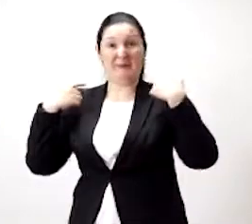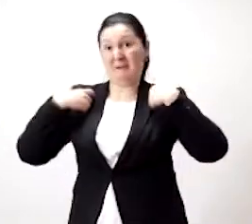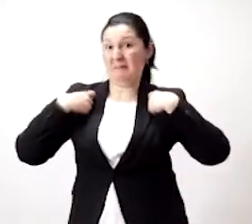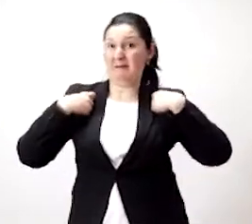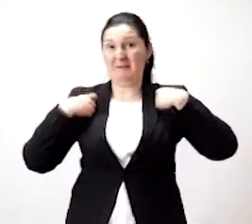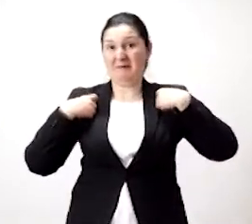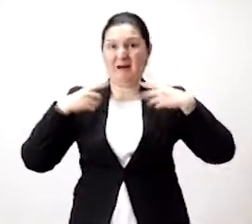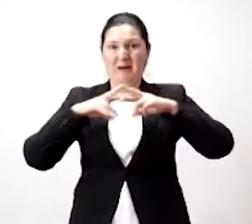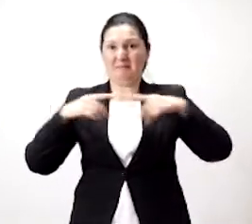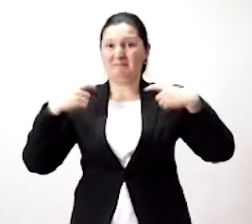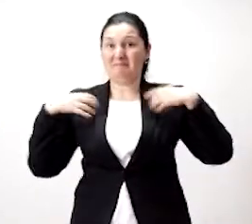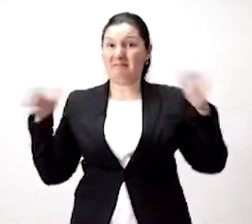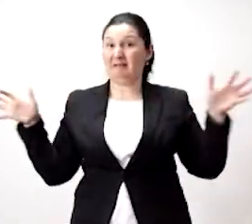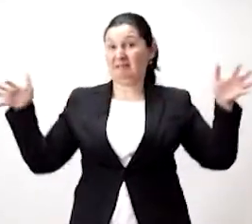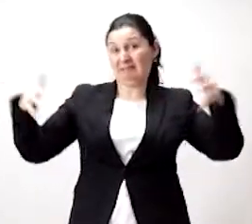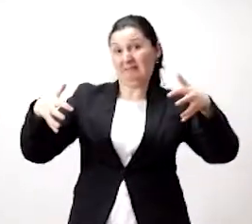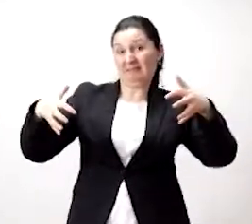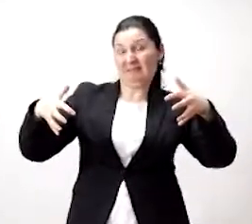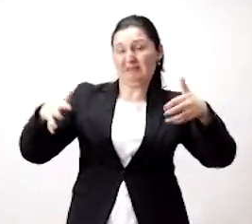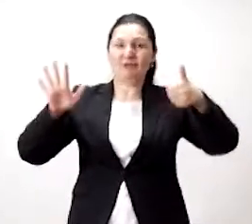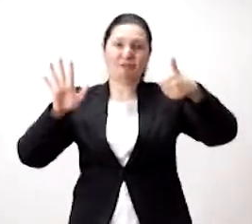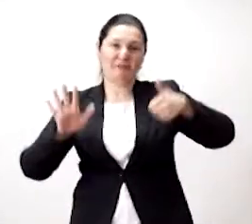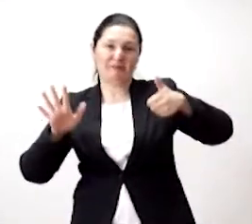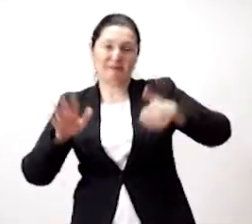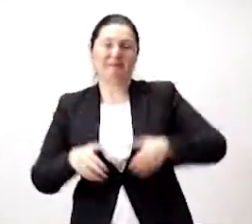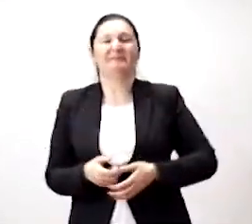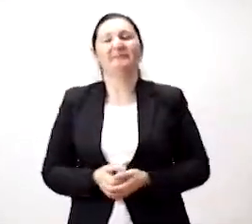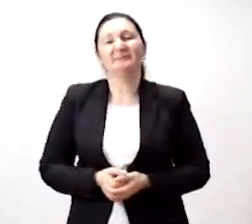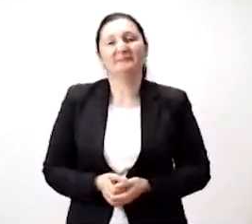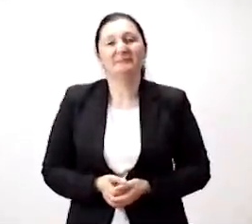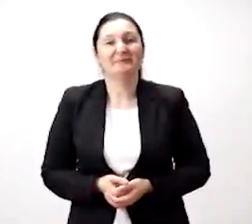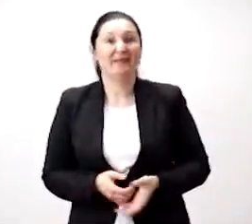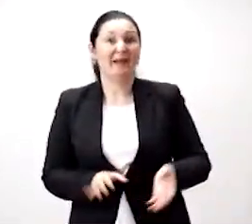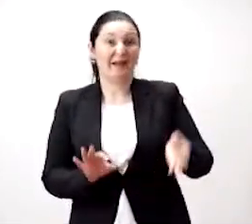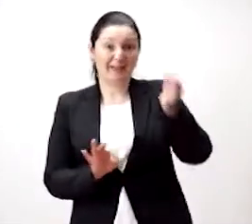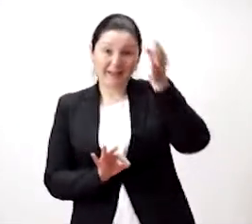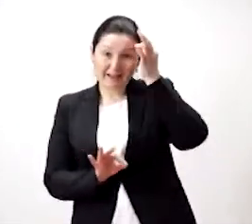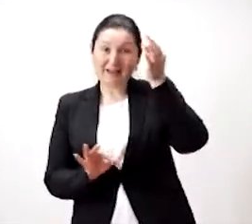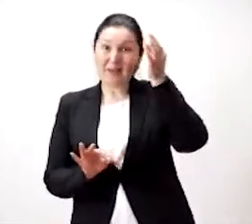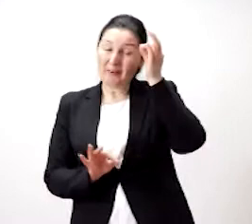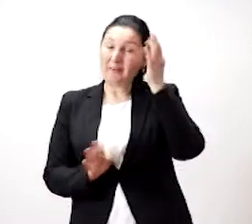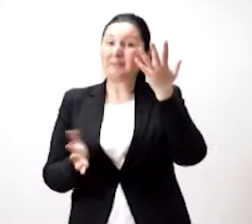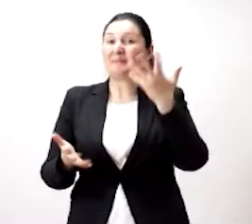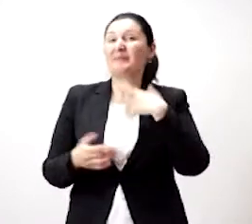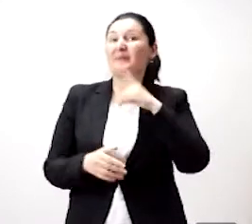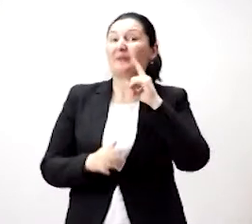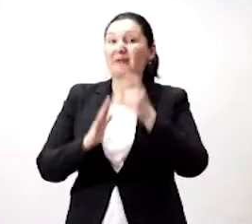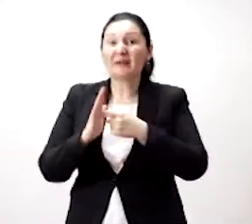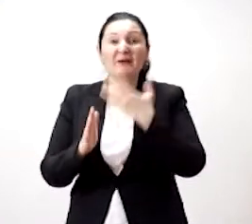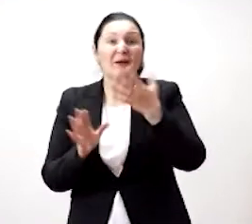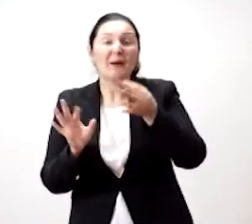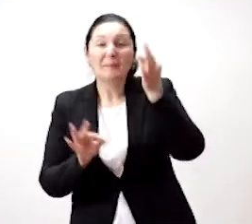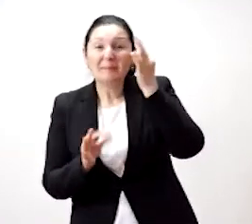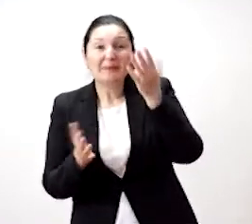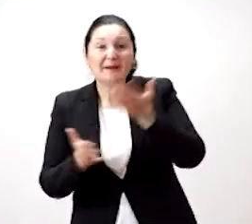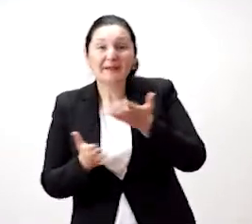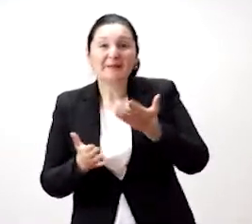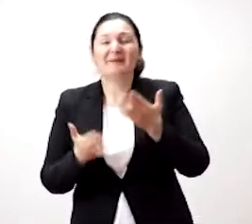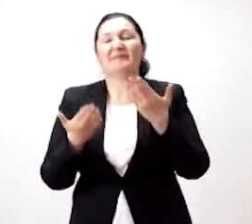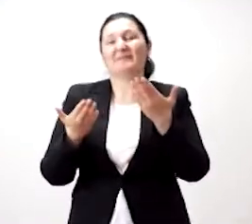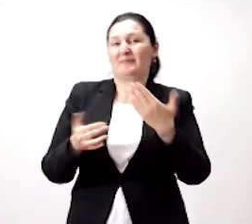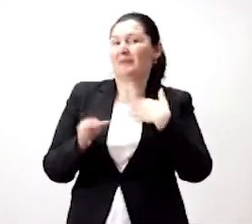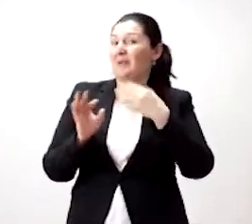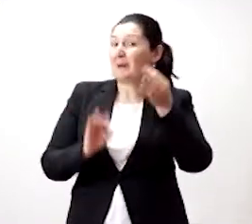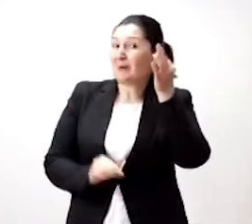میشیند. معلمه جان، لالا جان، با یادم اومد، اومد. عزیز جان، چی با یادت اومد؟ وای،